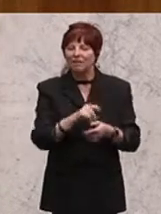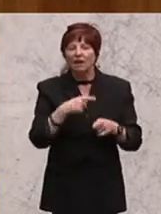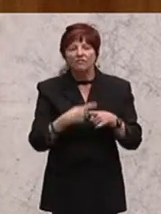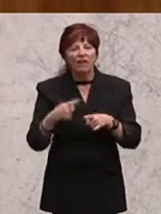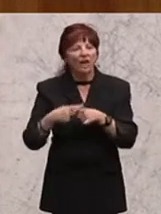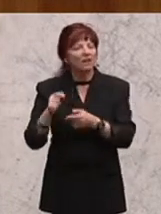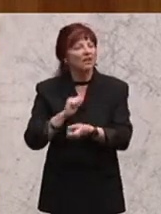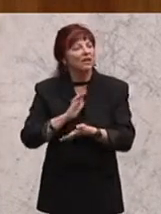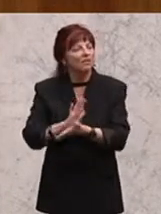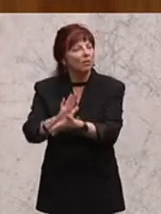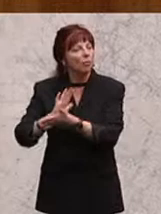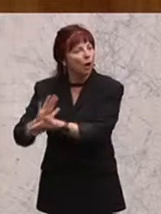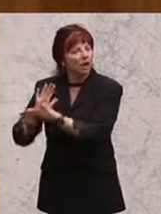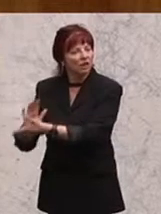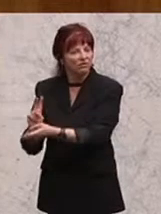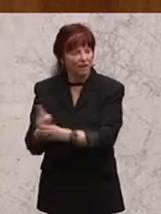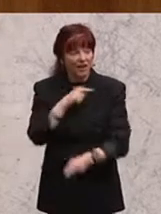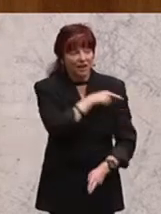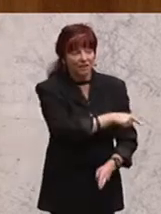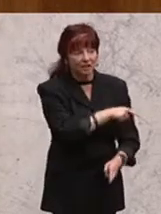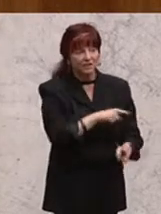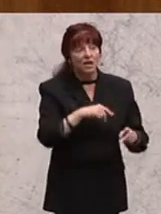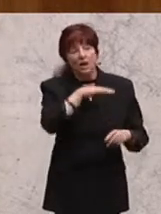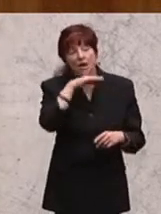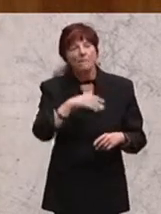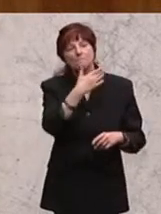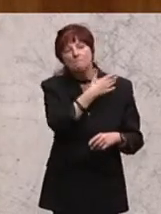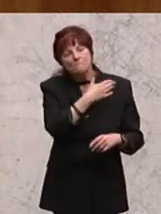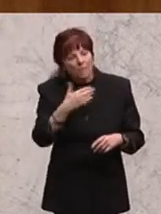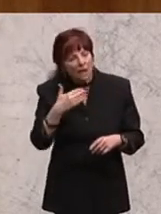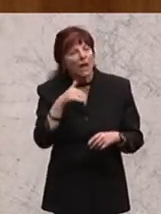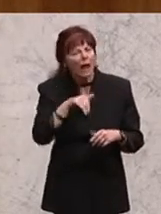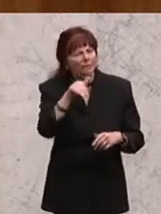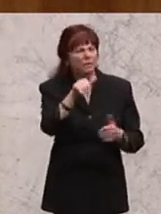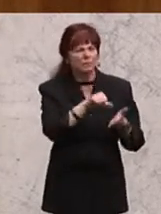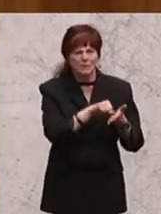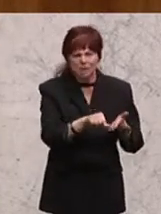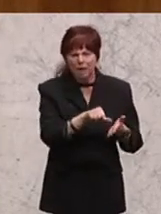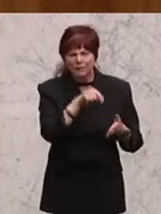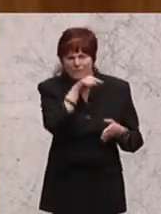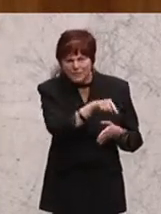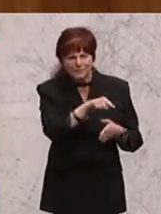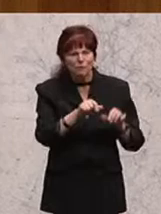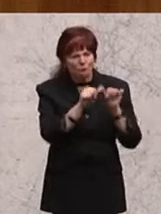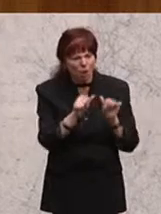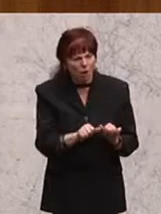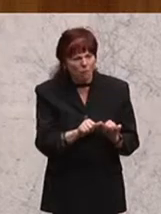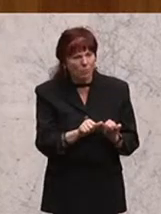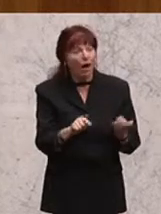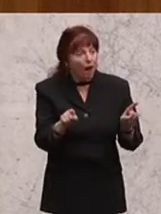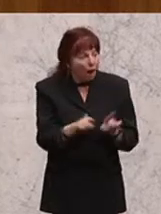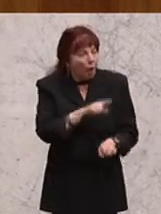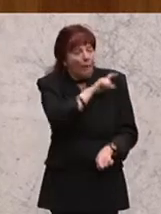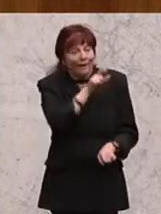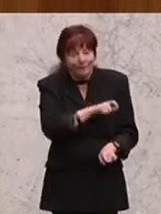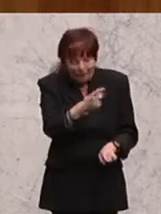hat uns Milliarden gekostet an vielen anderen Orten. Und warum sollte uns dieses Strickmuster nicht auch ein weiteres Mal in Italien